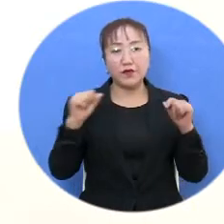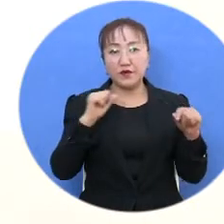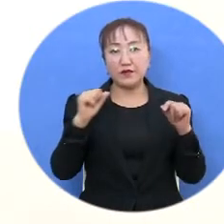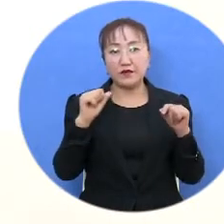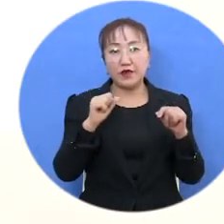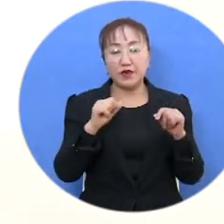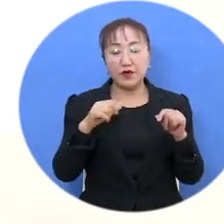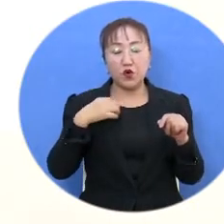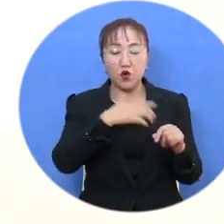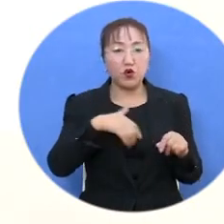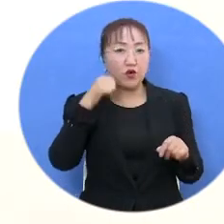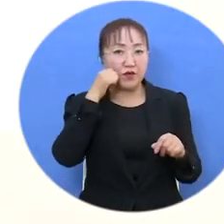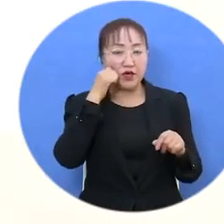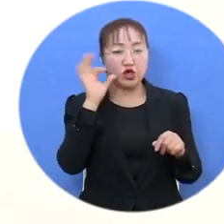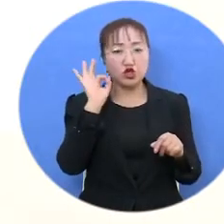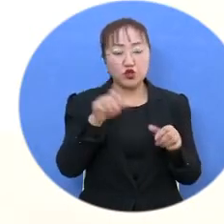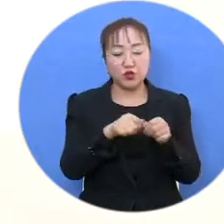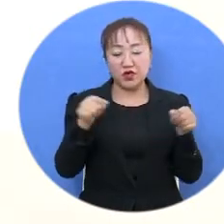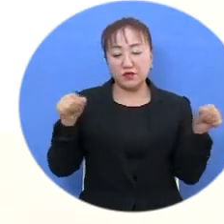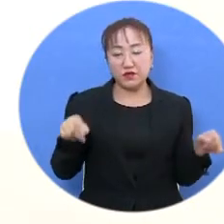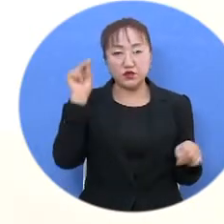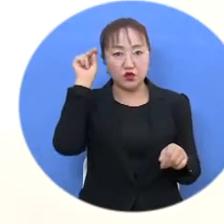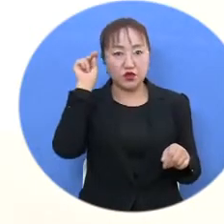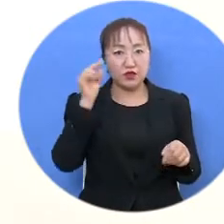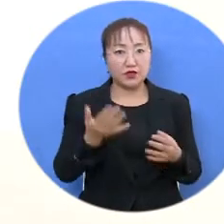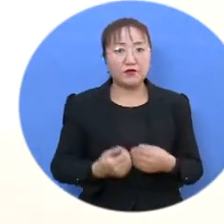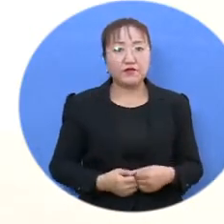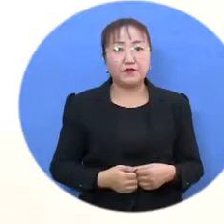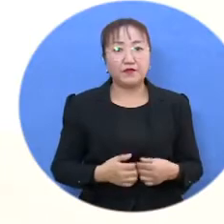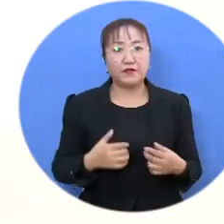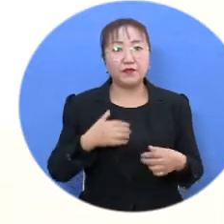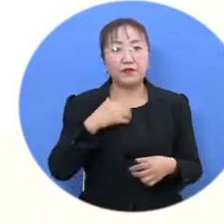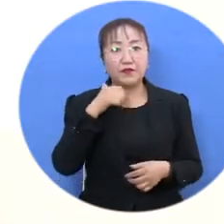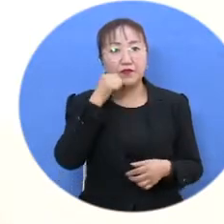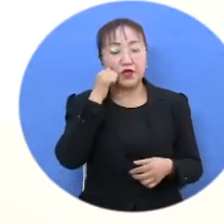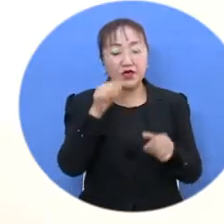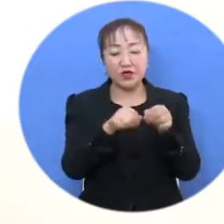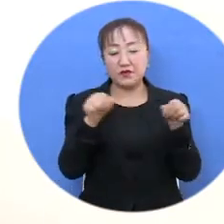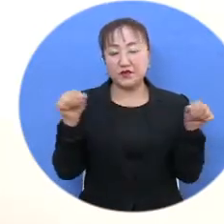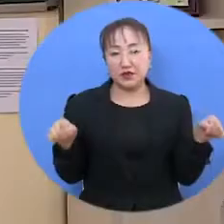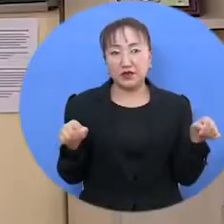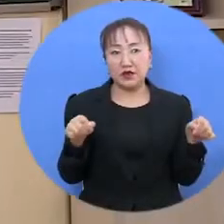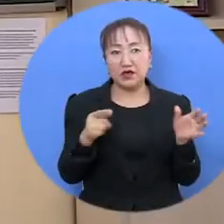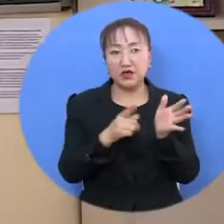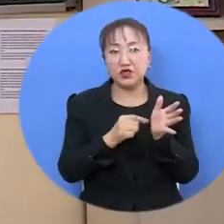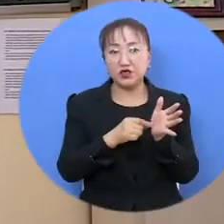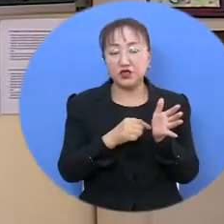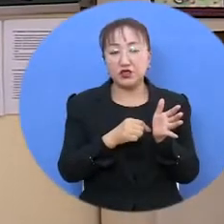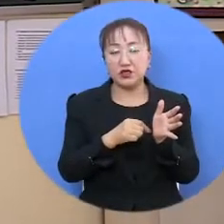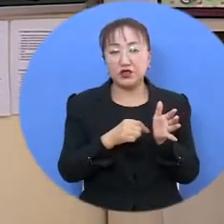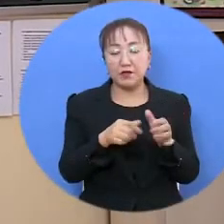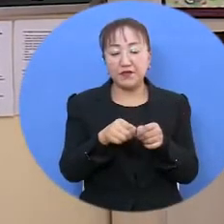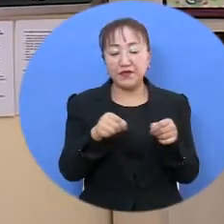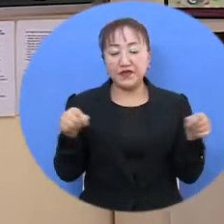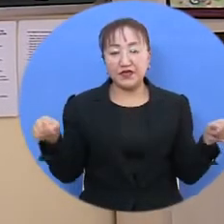өдөрөө хэмжиж зөв хэмжиж сурцгаая. За бид нэр хэмжилт хийхдээ шаардлагадах зүйлс маань зориултын